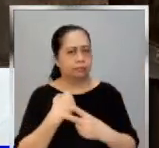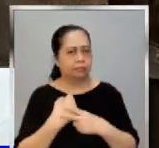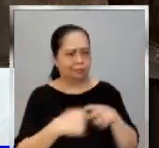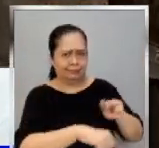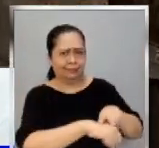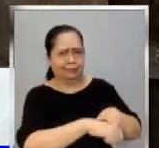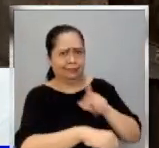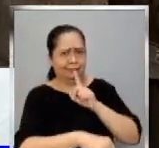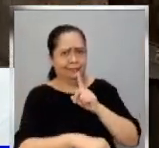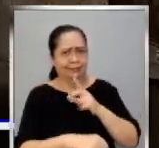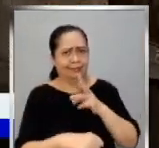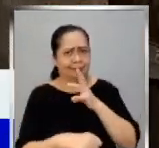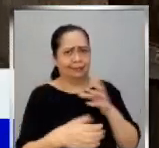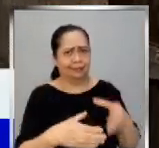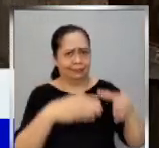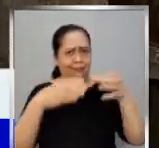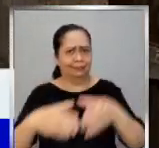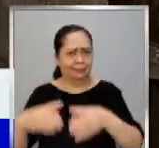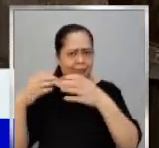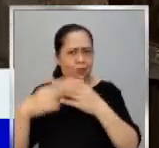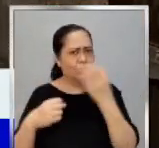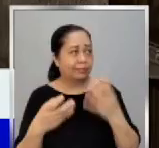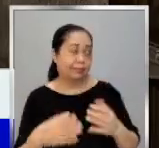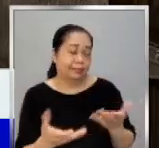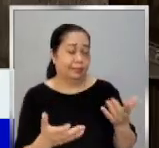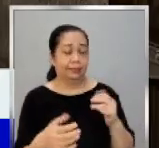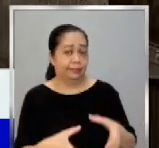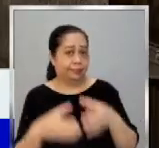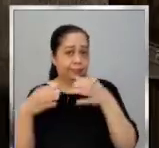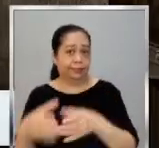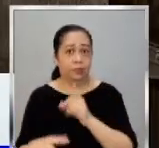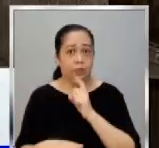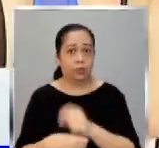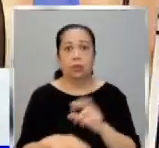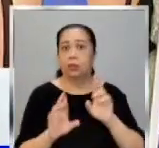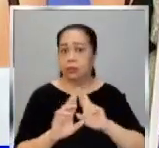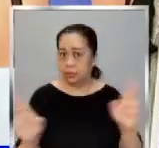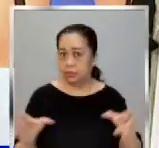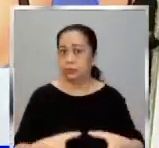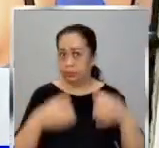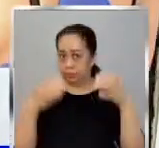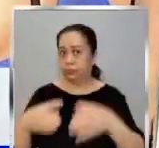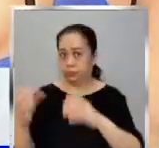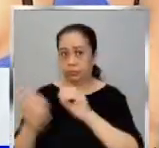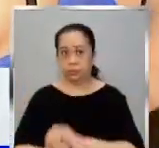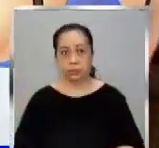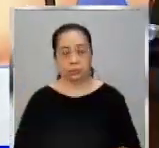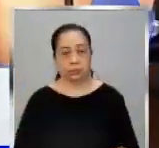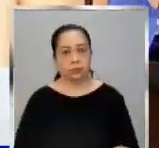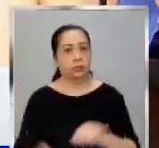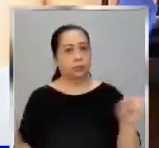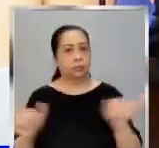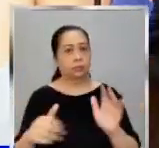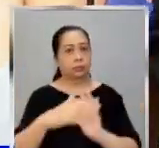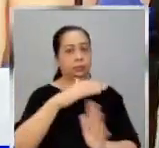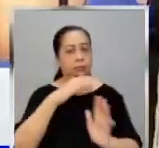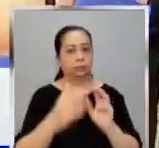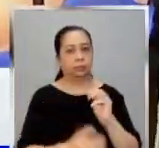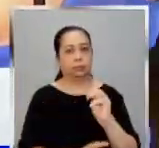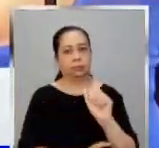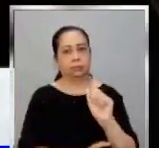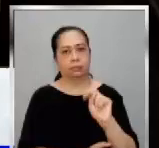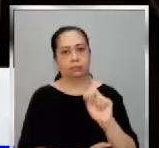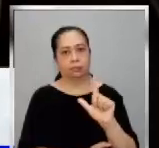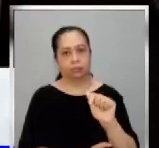ako. Ng... Abutin daman yung dram, mama. Yes, okay. Talagang premier cook talaga yan. Parehong customer ng Maynilad sina Danilo at